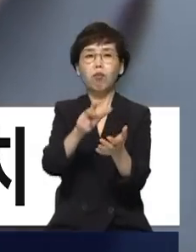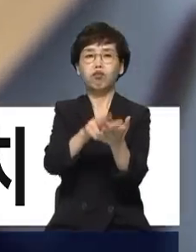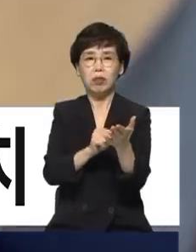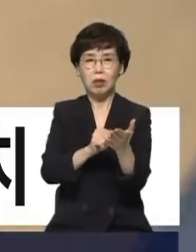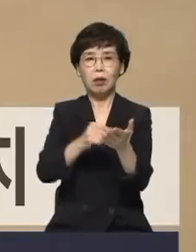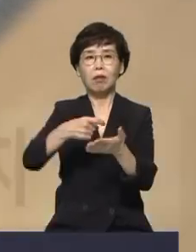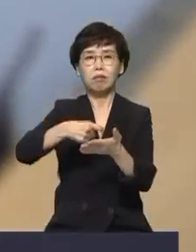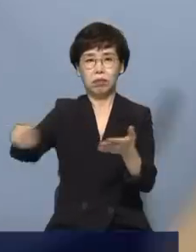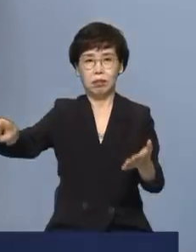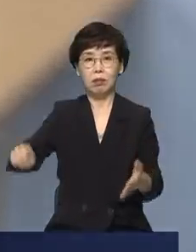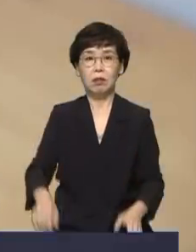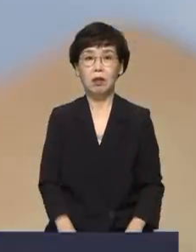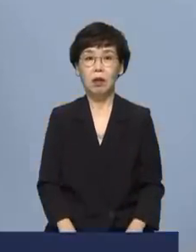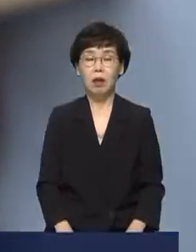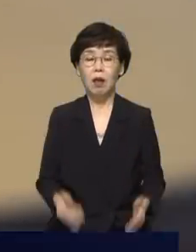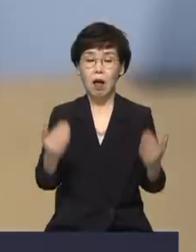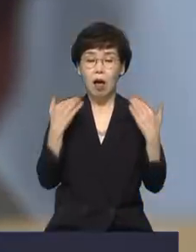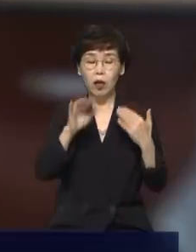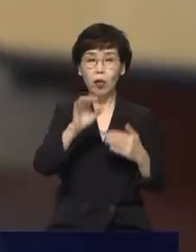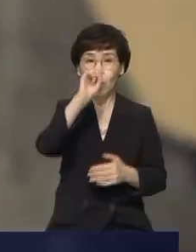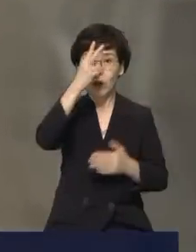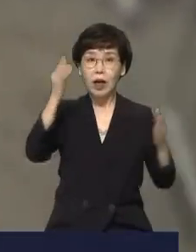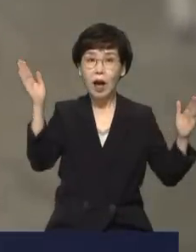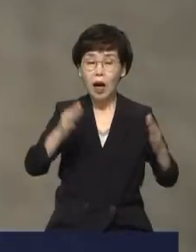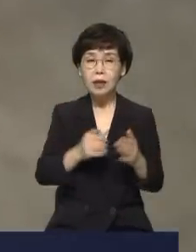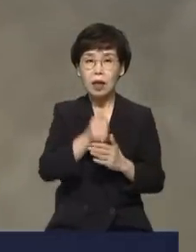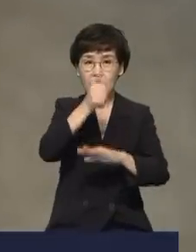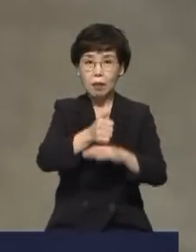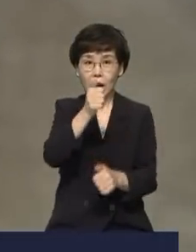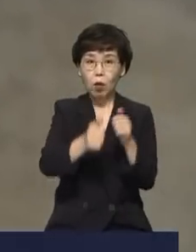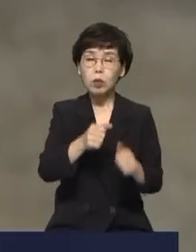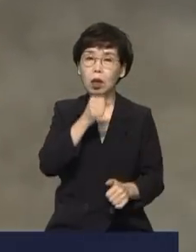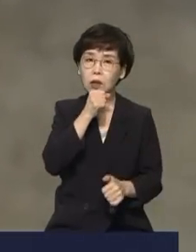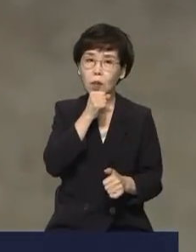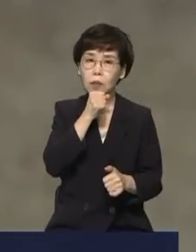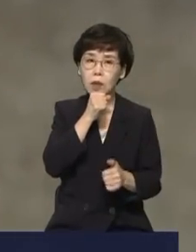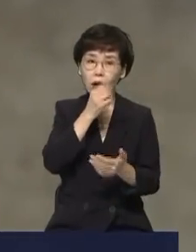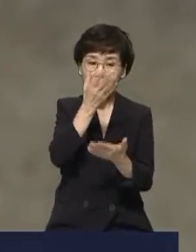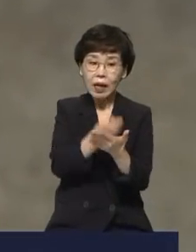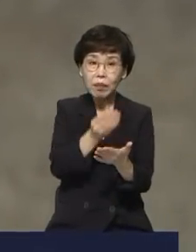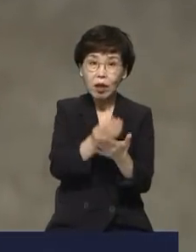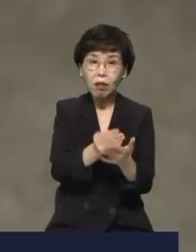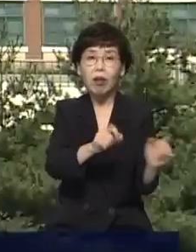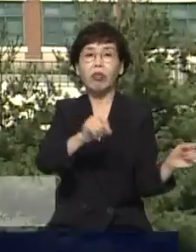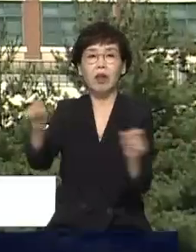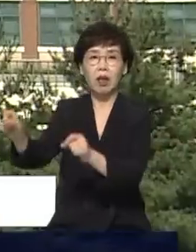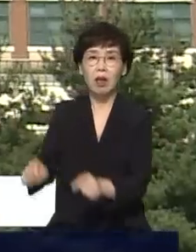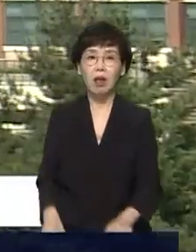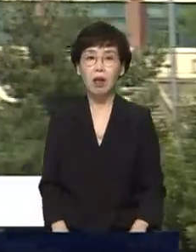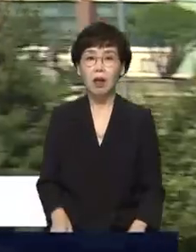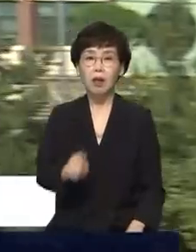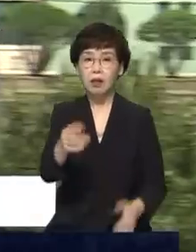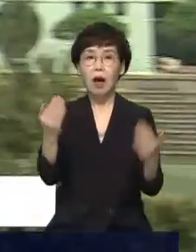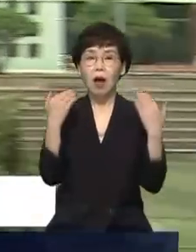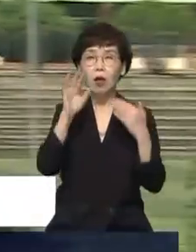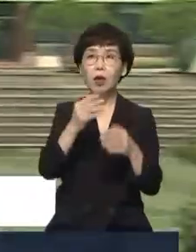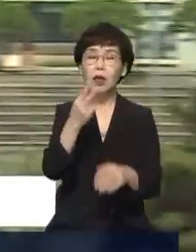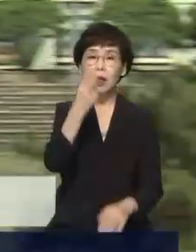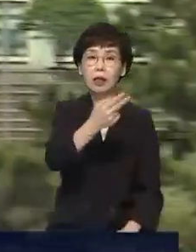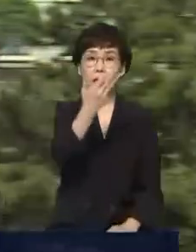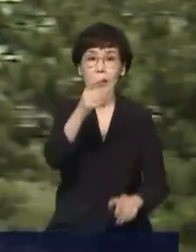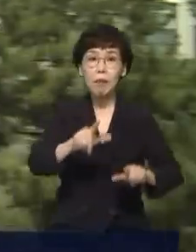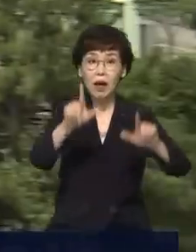있습니다 학교 측은 2학년 학생들의 기말고사 성적 입력을 무기한 연기 였습니다 해당학교 에서는 지난